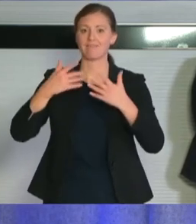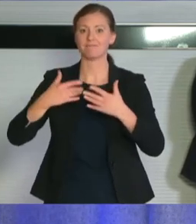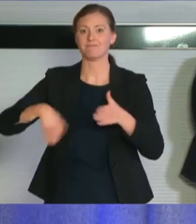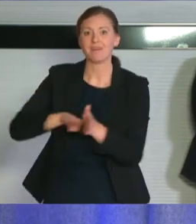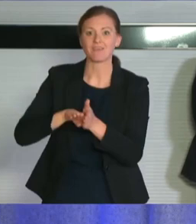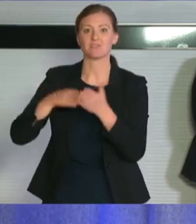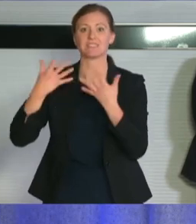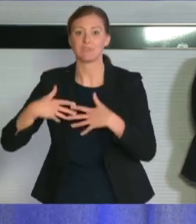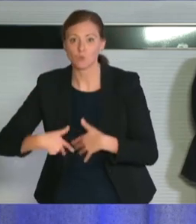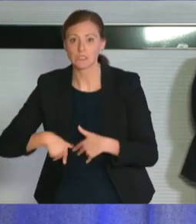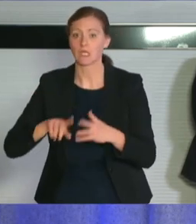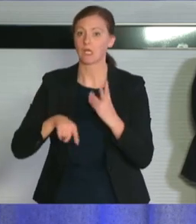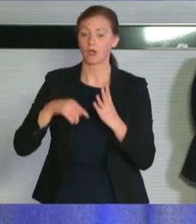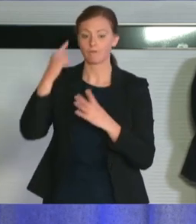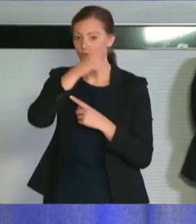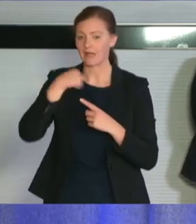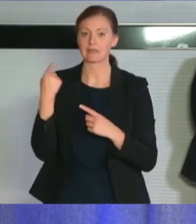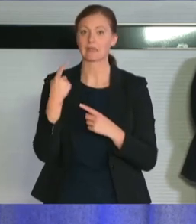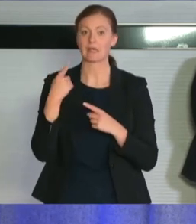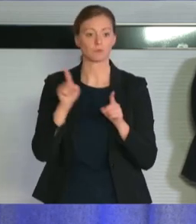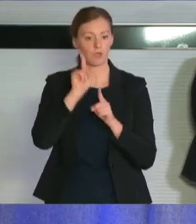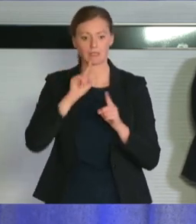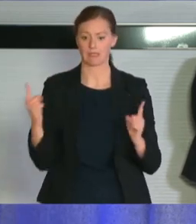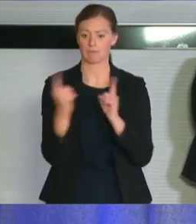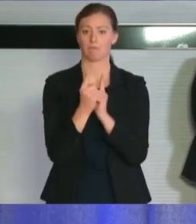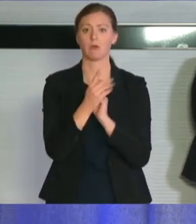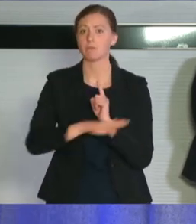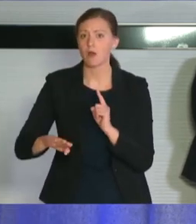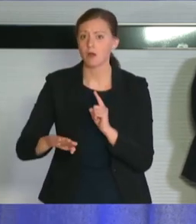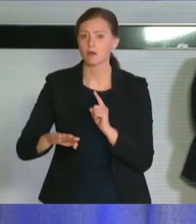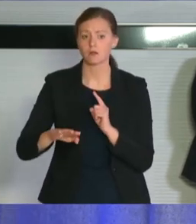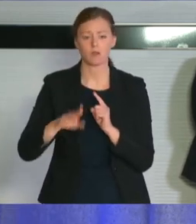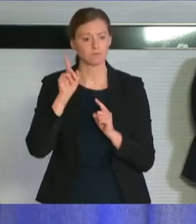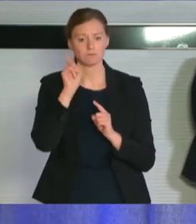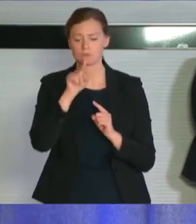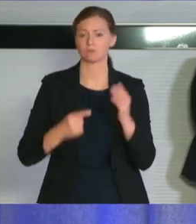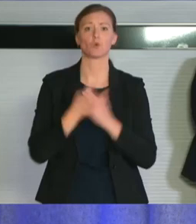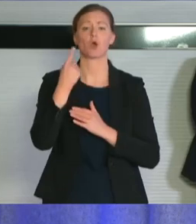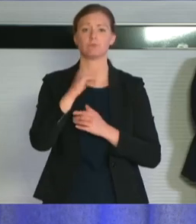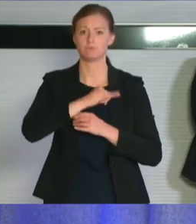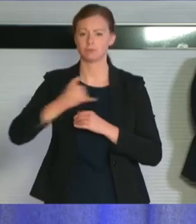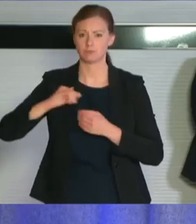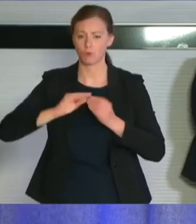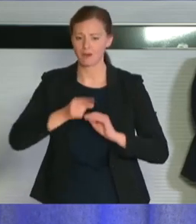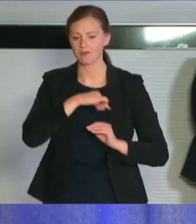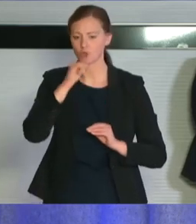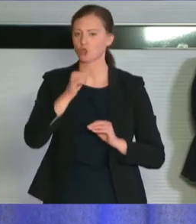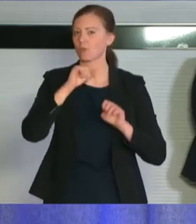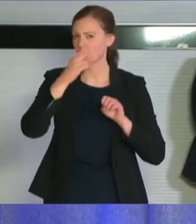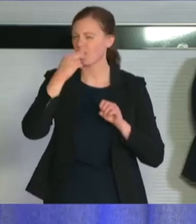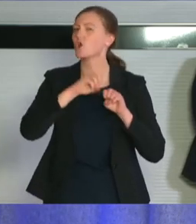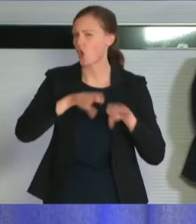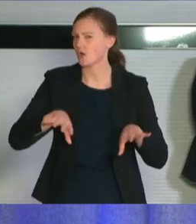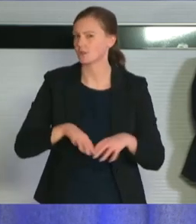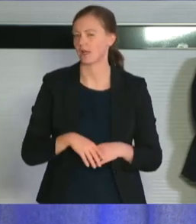verftsindustri, foreldre som ikke får samvær med barna sine. Når det oppstår sånne problemer, så må vi forsøke å løse de. Derfor